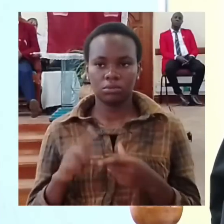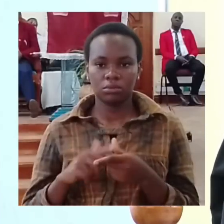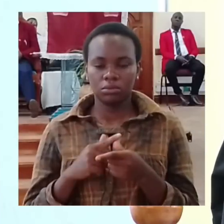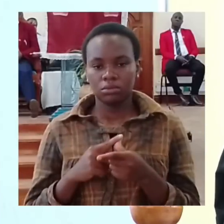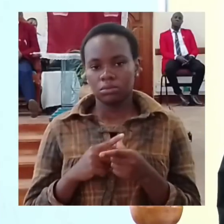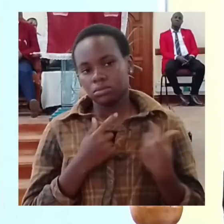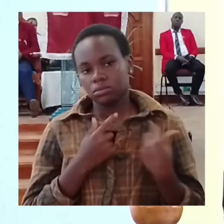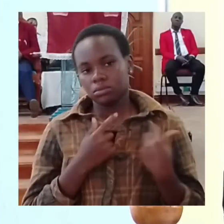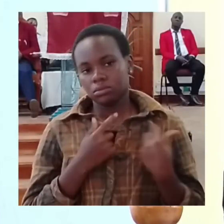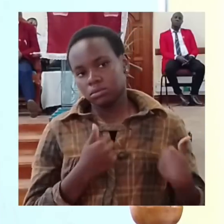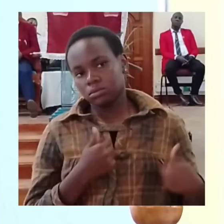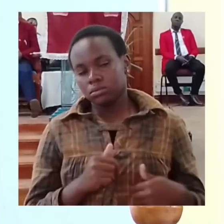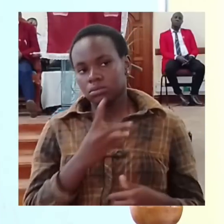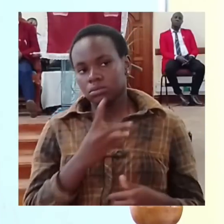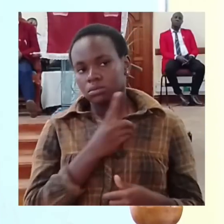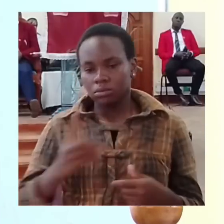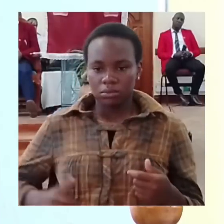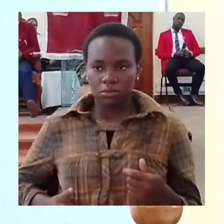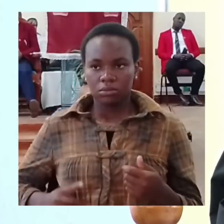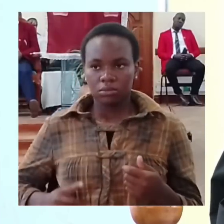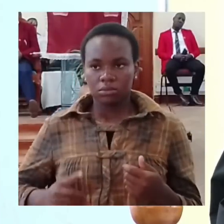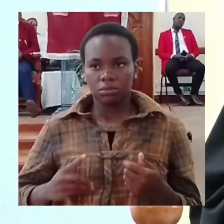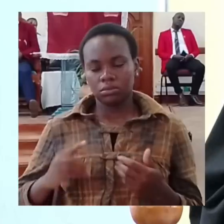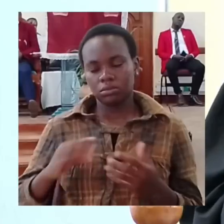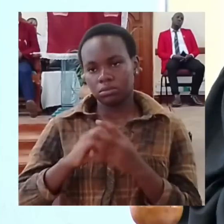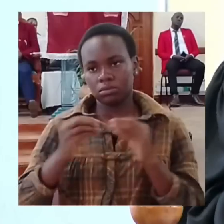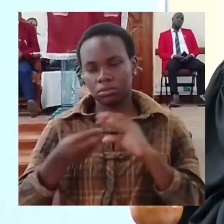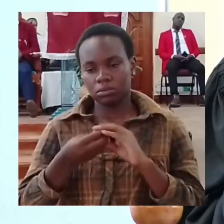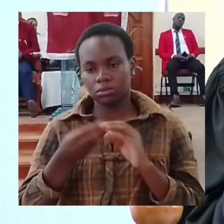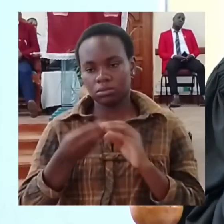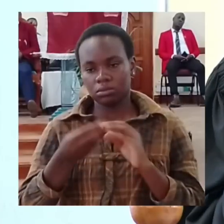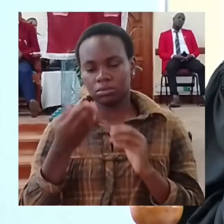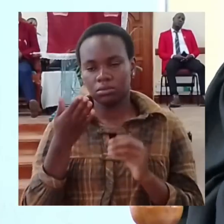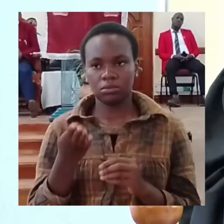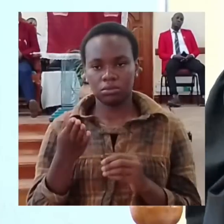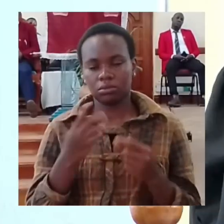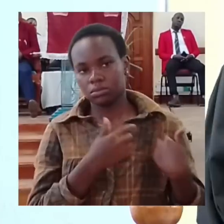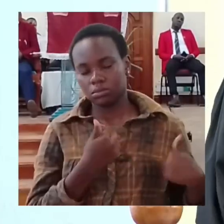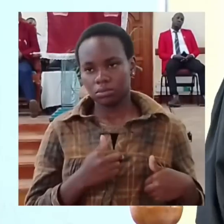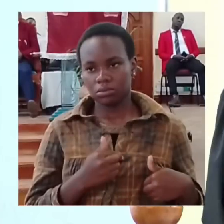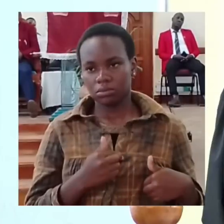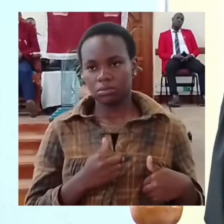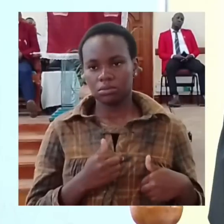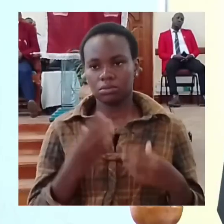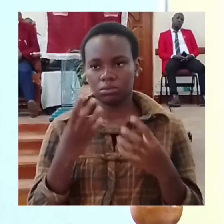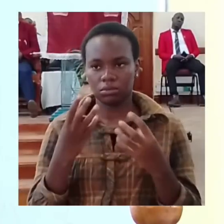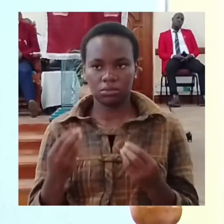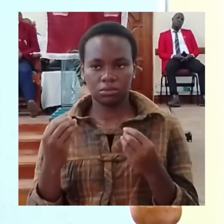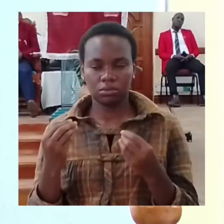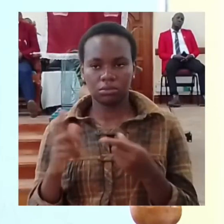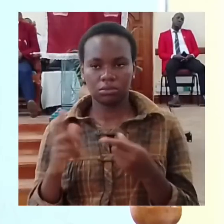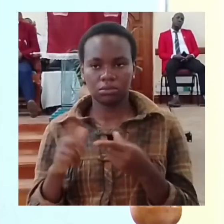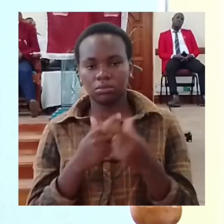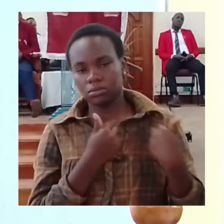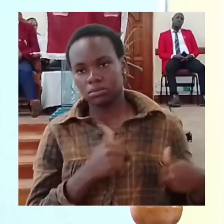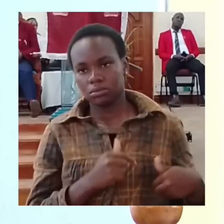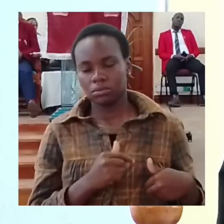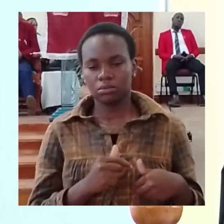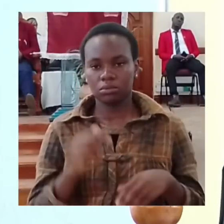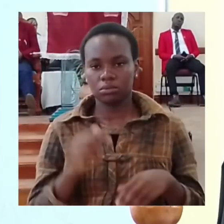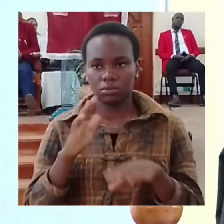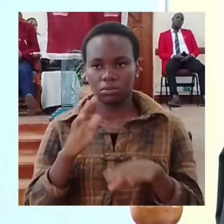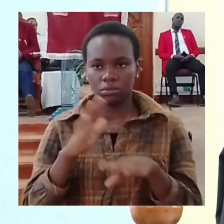ngoro ĩrĩa Daudi aroiga nyũmbĩra thĩinĩ wa the 351. Nyũmbĩra ngoro hehenjeku. Nyũmbĩra ngoro